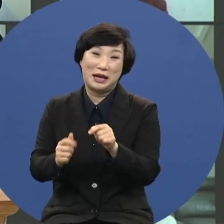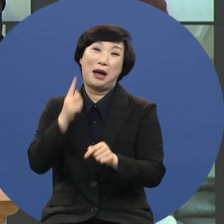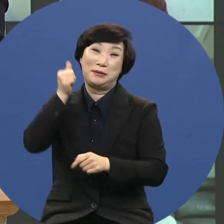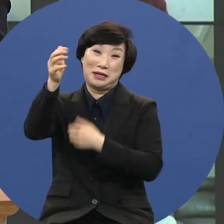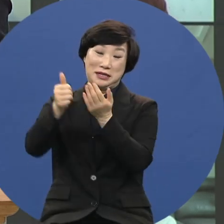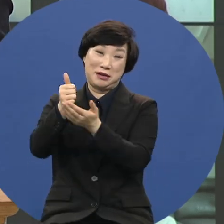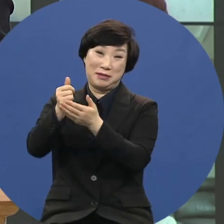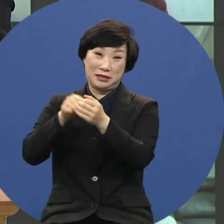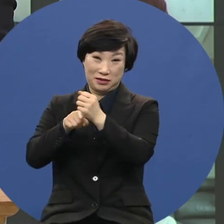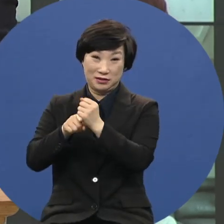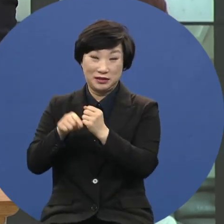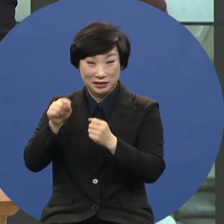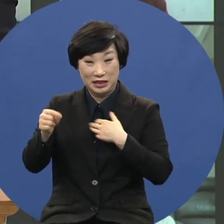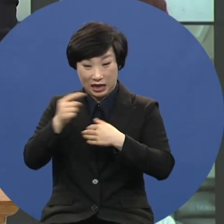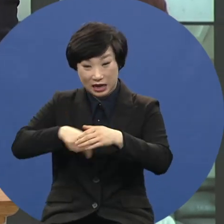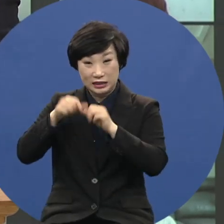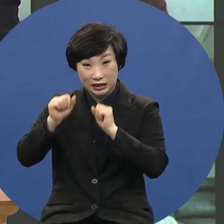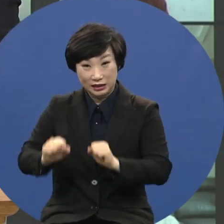뜻이래요.